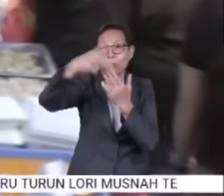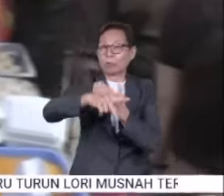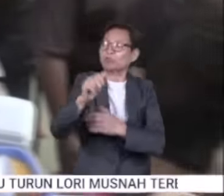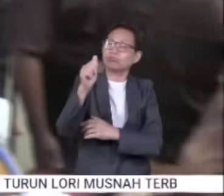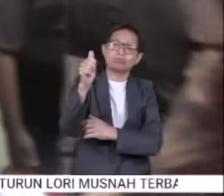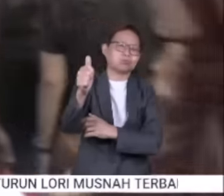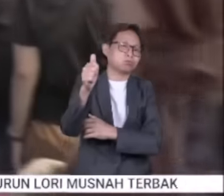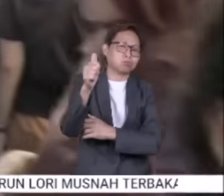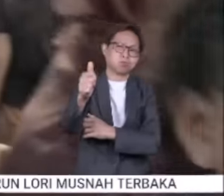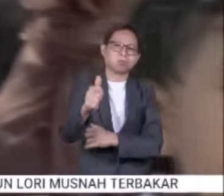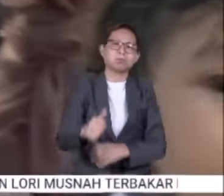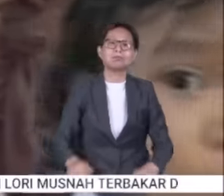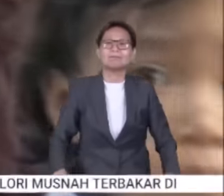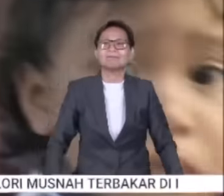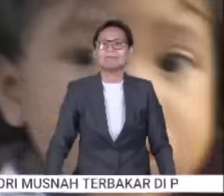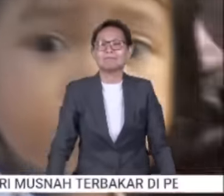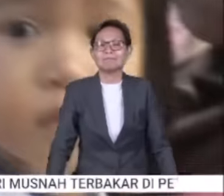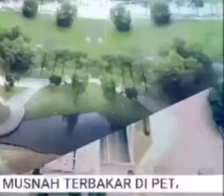baik.